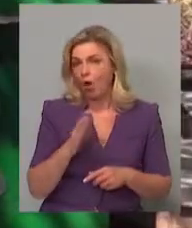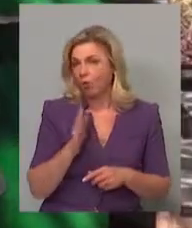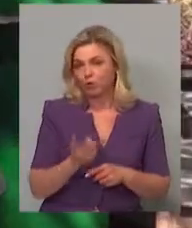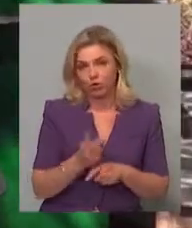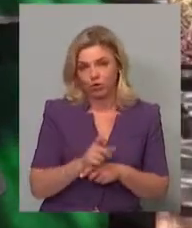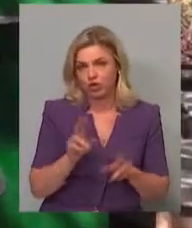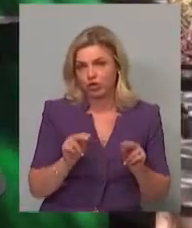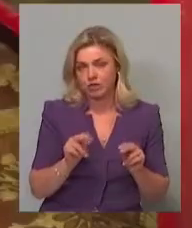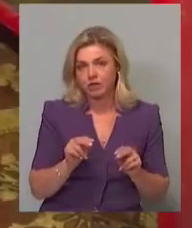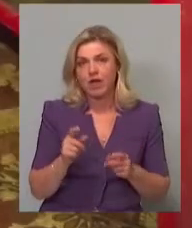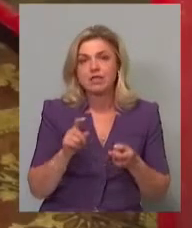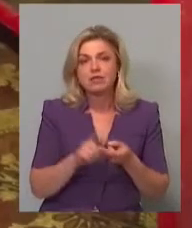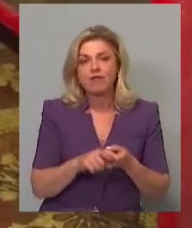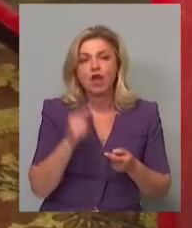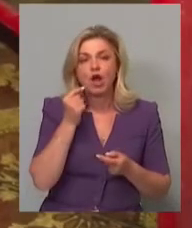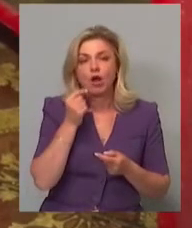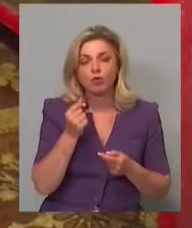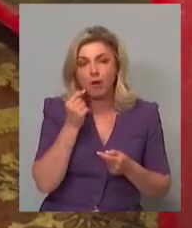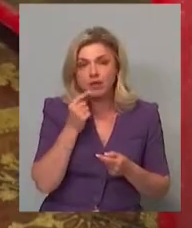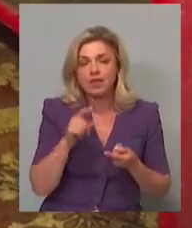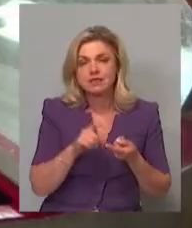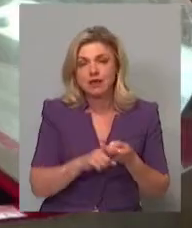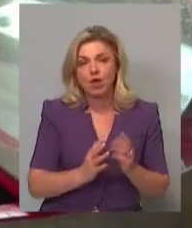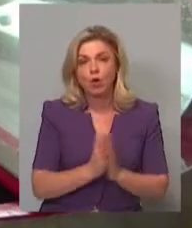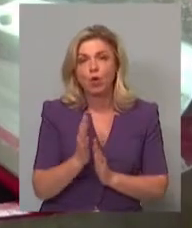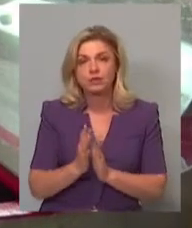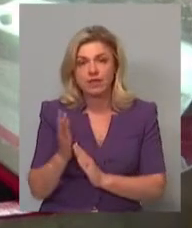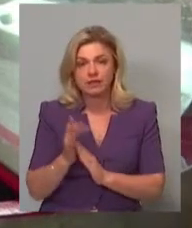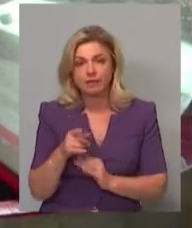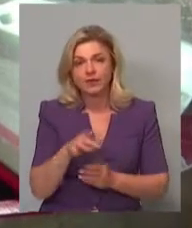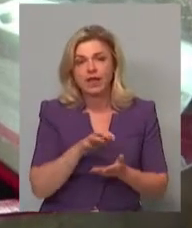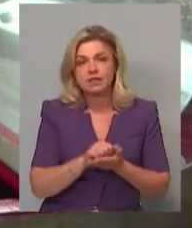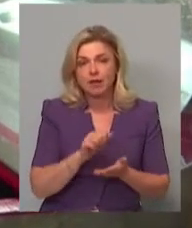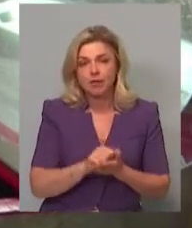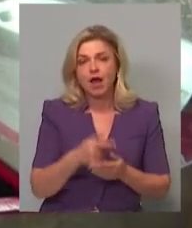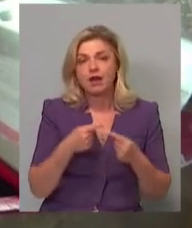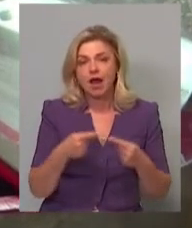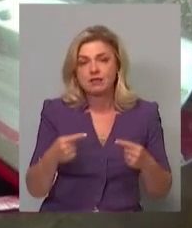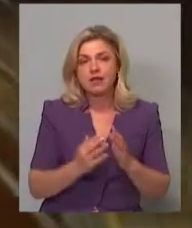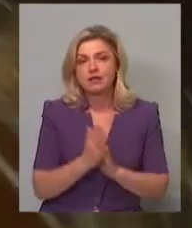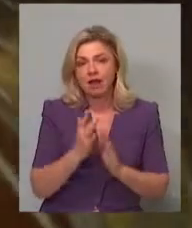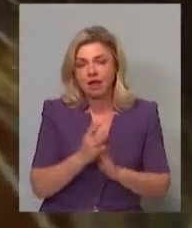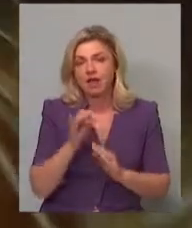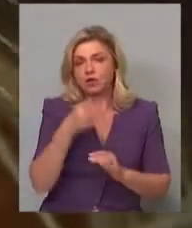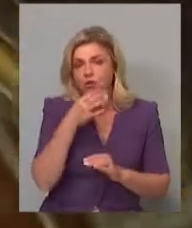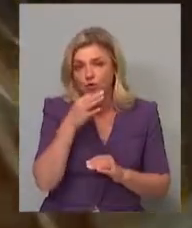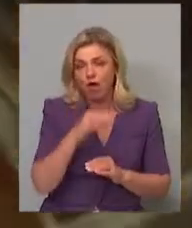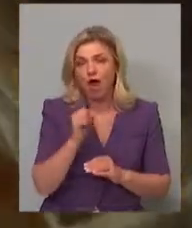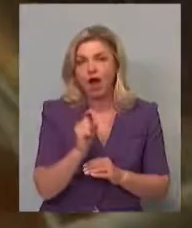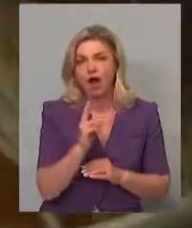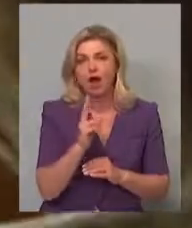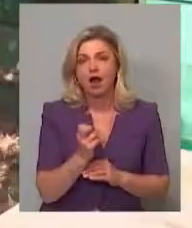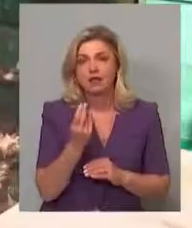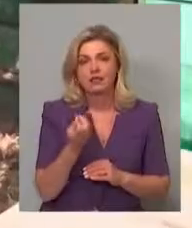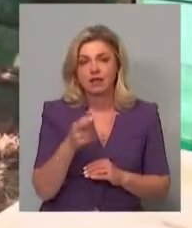вид меду залежить від рослин, чий нектар збирають бджоли. Пасічник займається медом з різнотрав'я, акацієвим, соняшниковим. Цьогоріч весняні